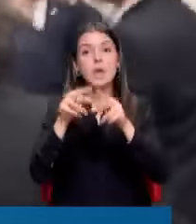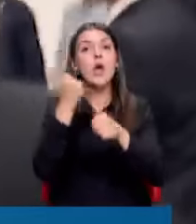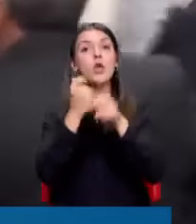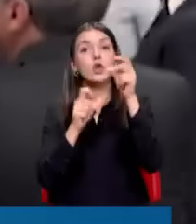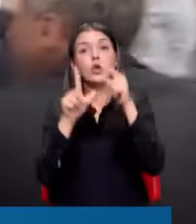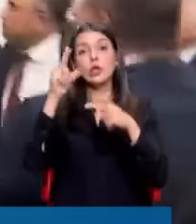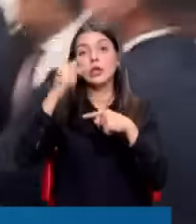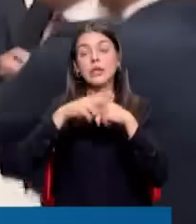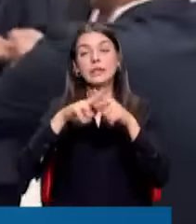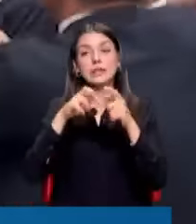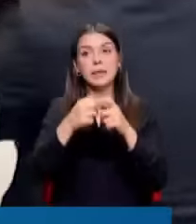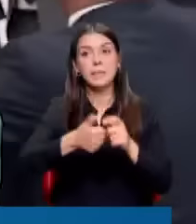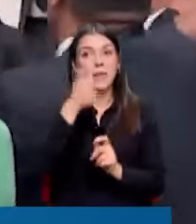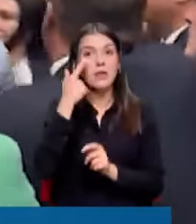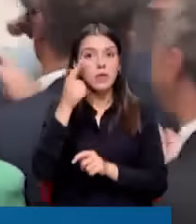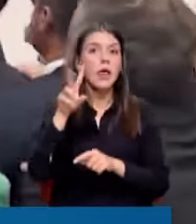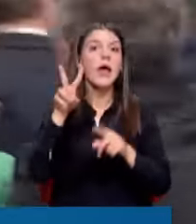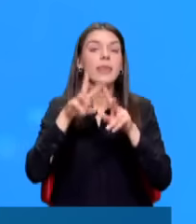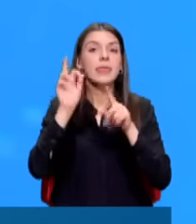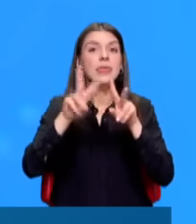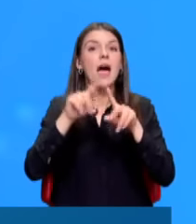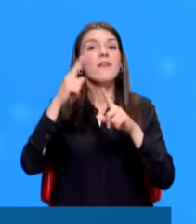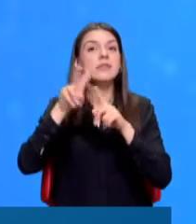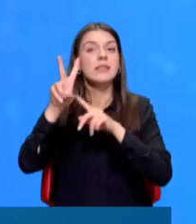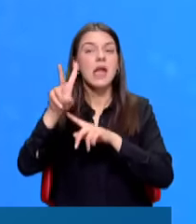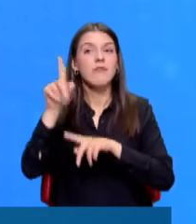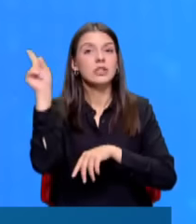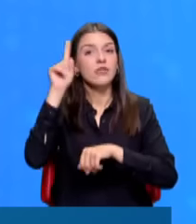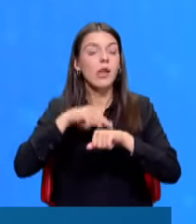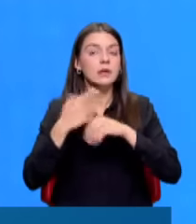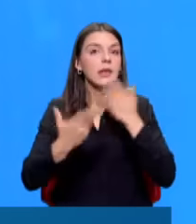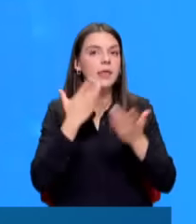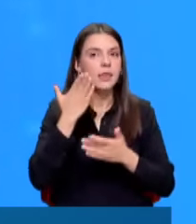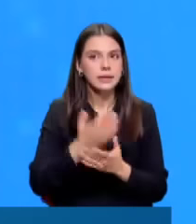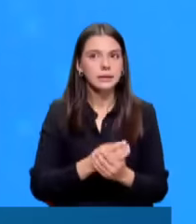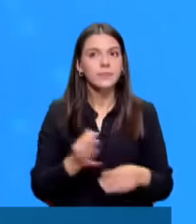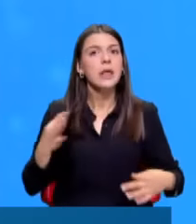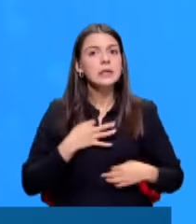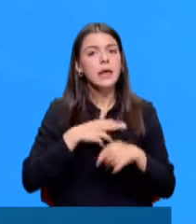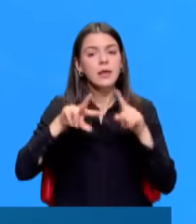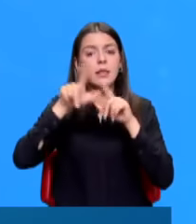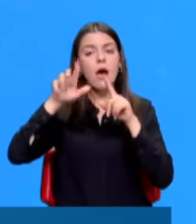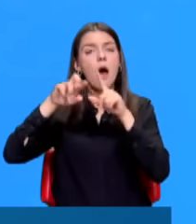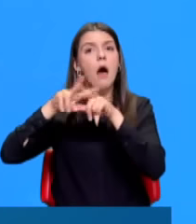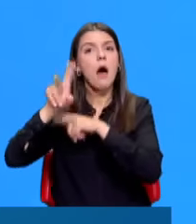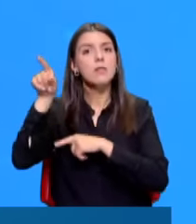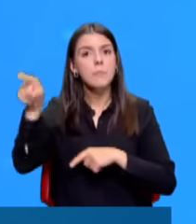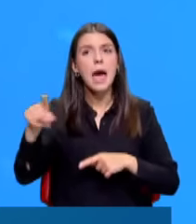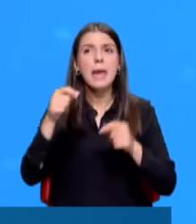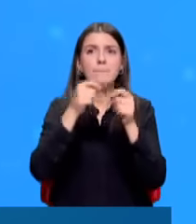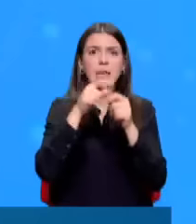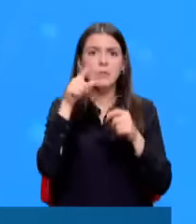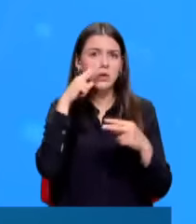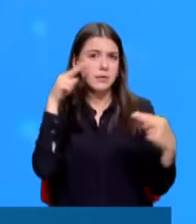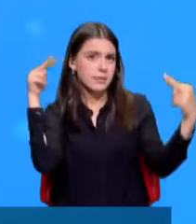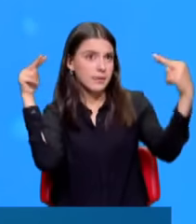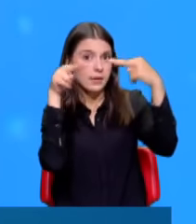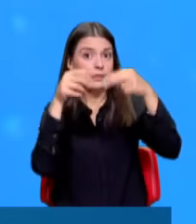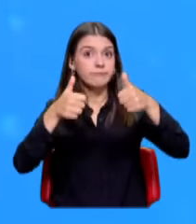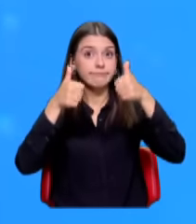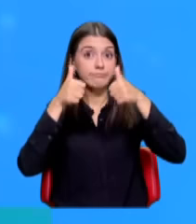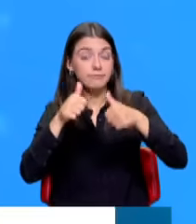Karaca, Nav TV Çalar Saat programında anlattı. Sayın Alpay Özalan kenarda bekliyordu. Bekir Bozdağ birbirine bakıştılar.